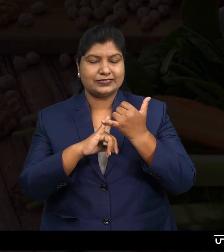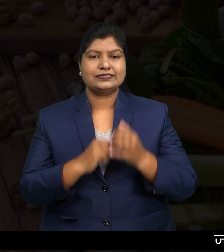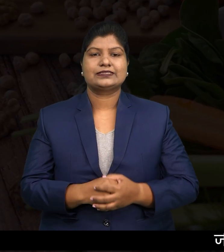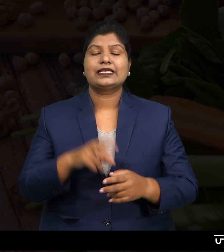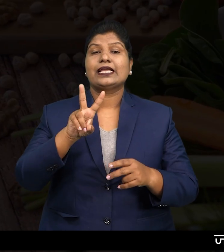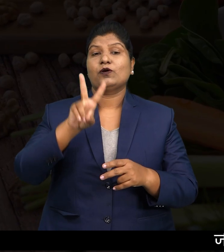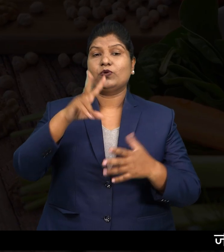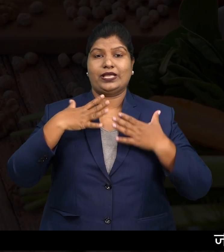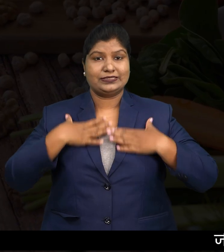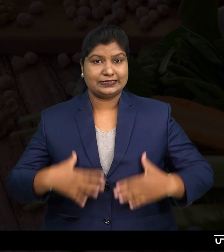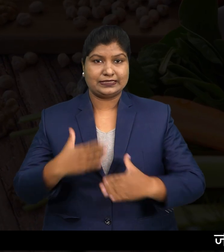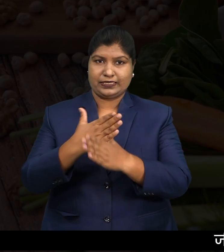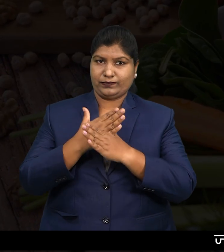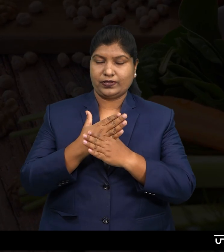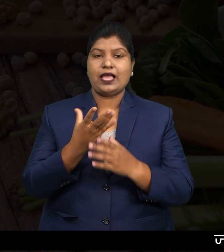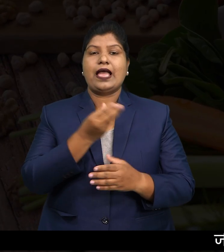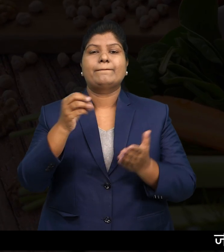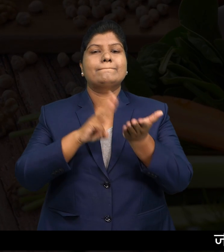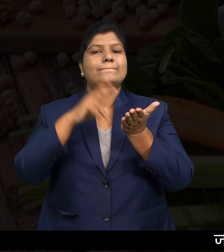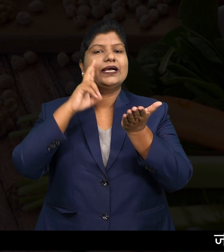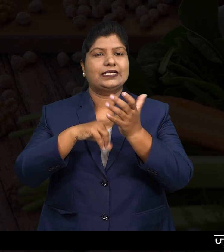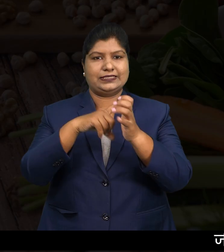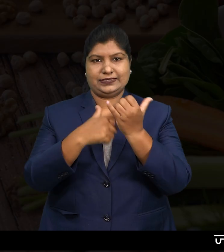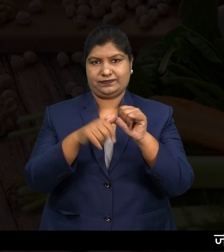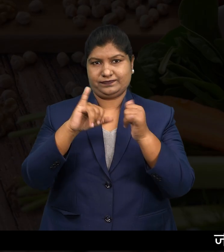जीवनसत्वे आणि खनिजे.